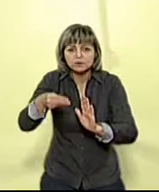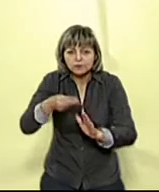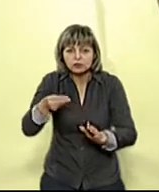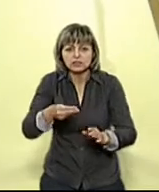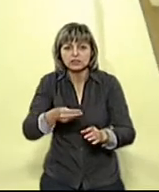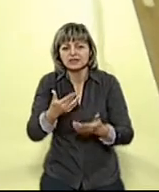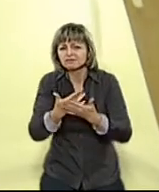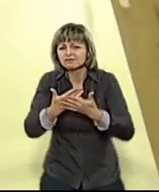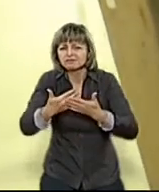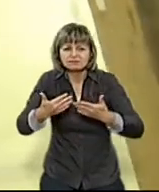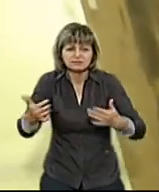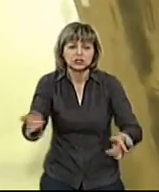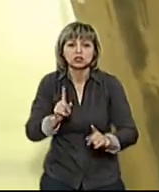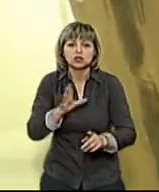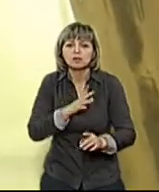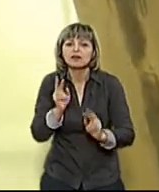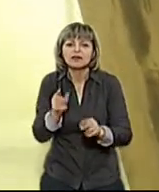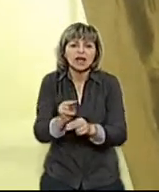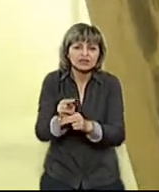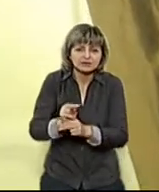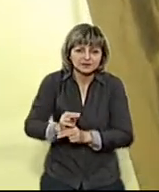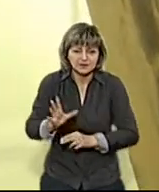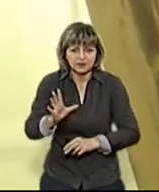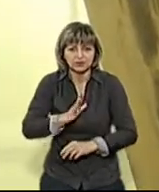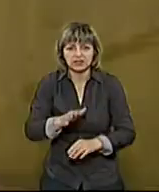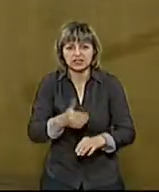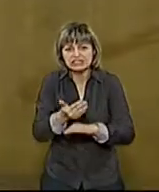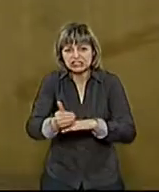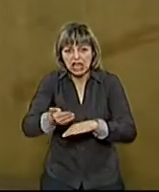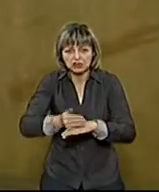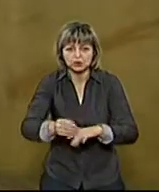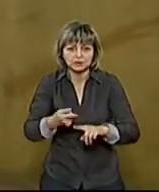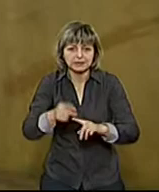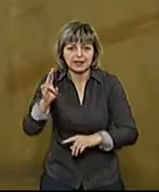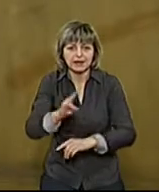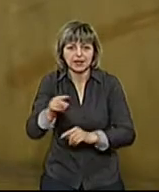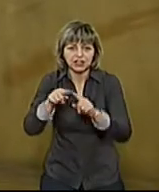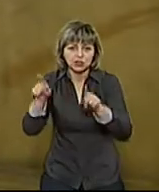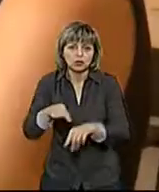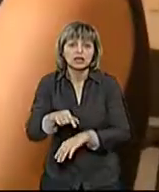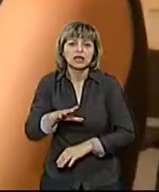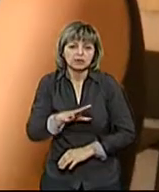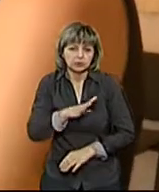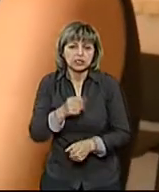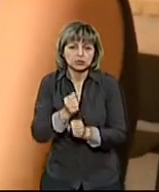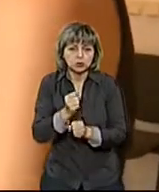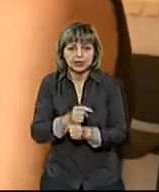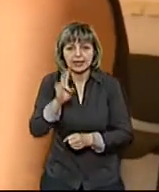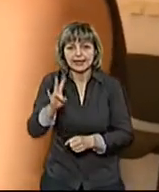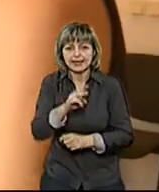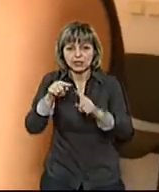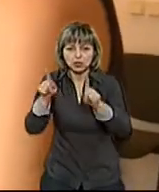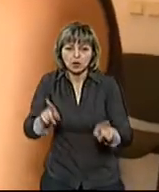від шашелю, ну і там втручання, які з часом ця ікона зазнала. Ікона, переведена